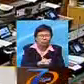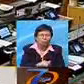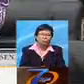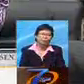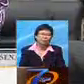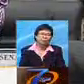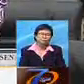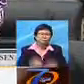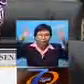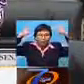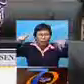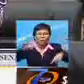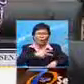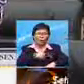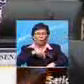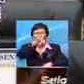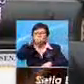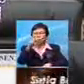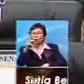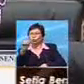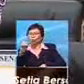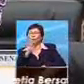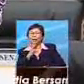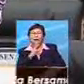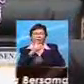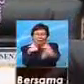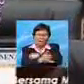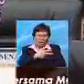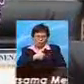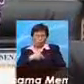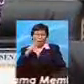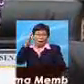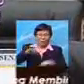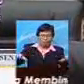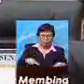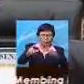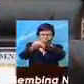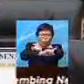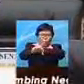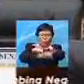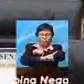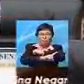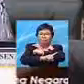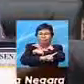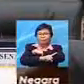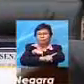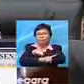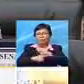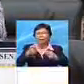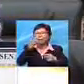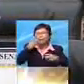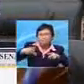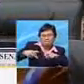tak. Presiden Indonesia Joko Widodo berkata negaranya bakal melaksanakan hukuman mengasi kemaluan